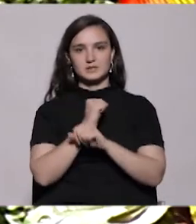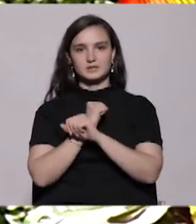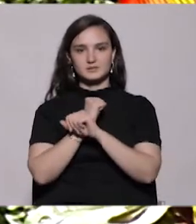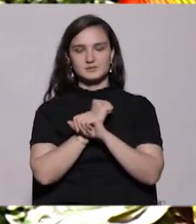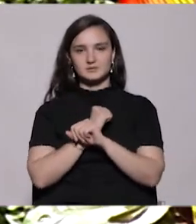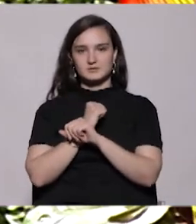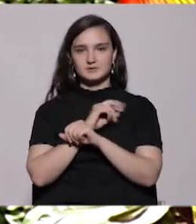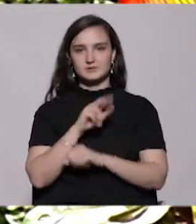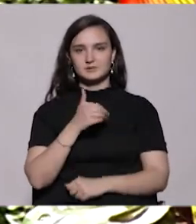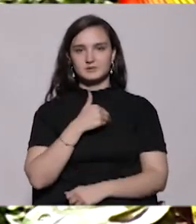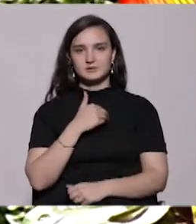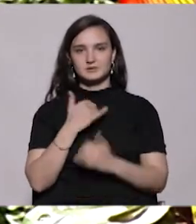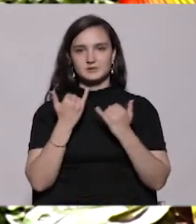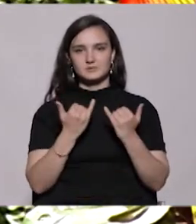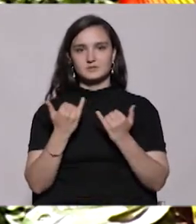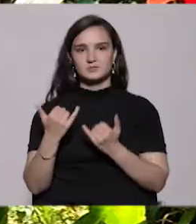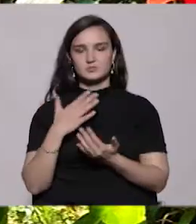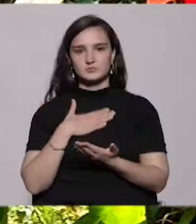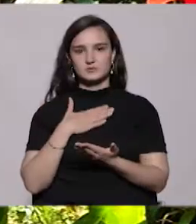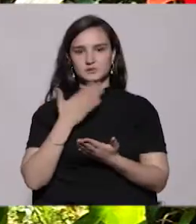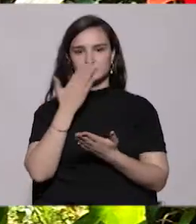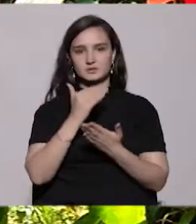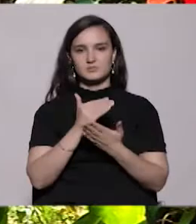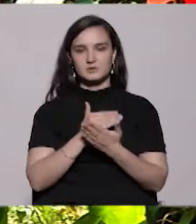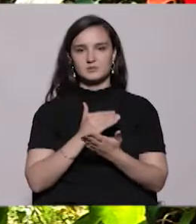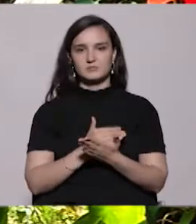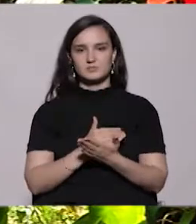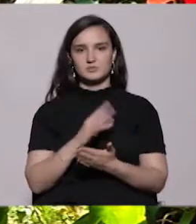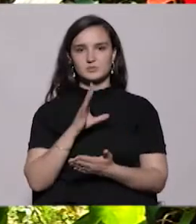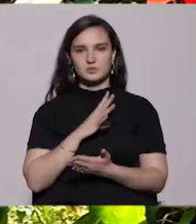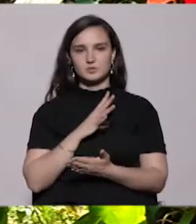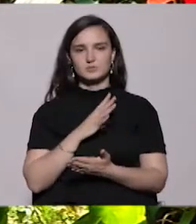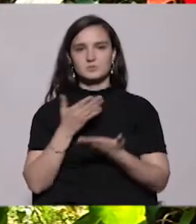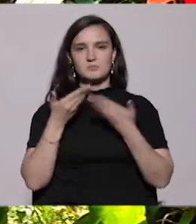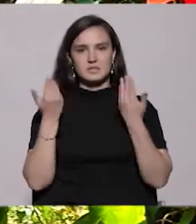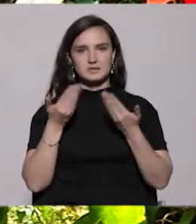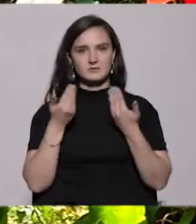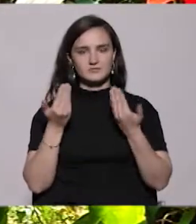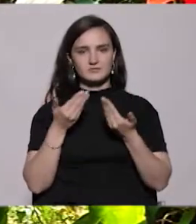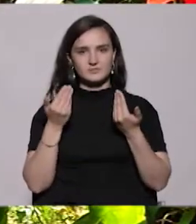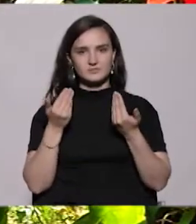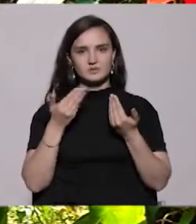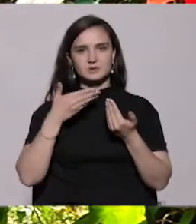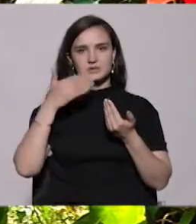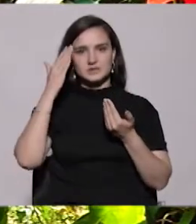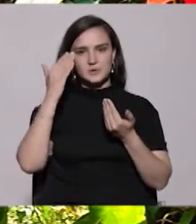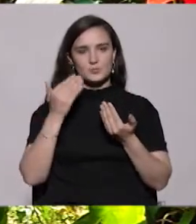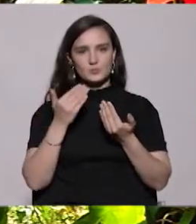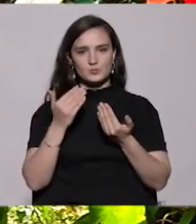დაისვენეთ და მინდა დღევანდელი ჩვენი გაკვეთილი იყოს ისეთი მარტივი,